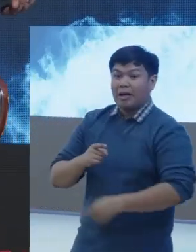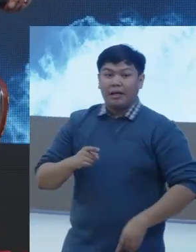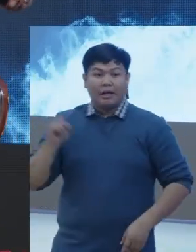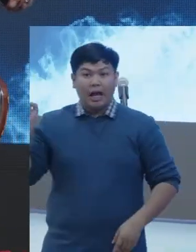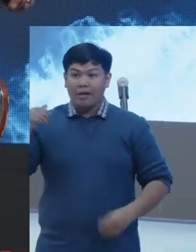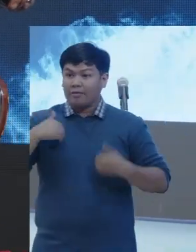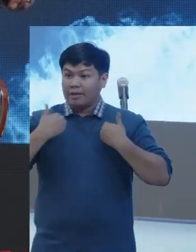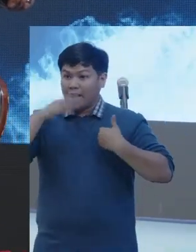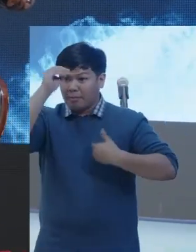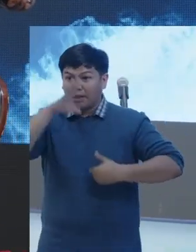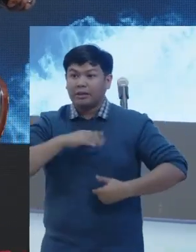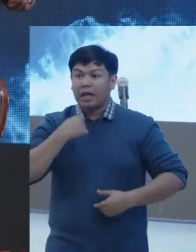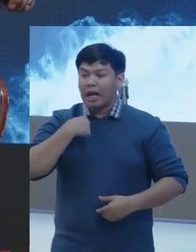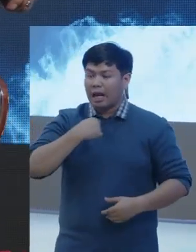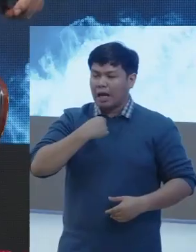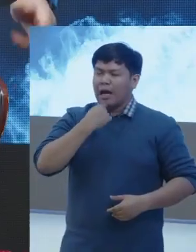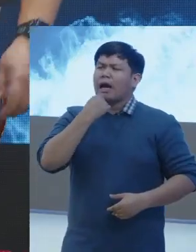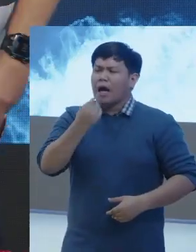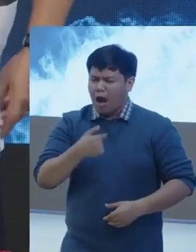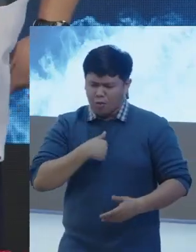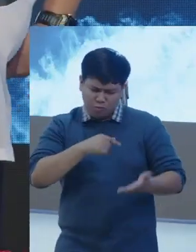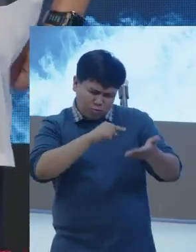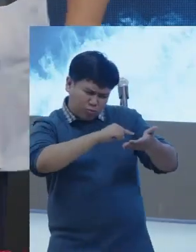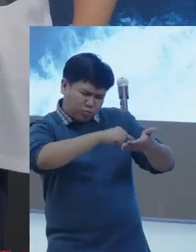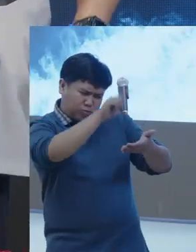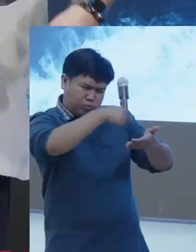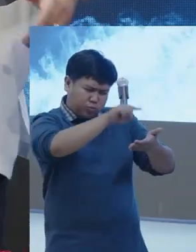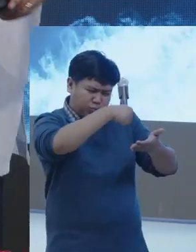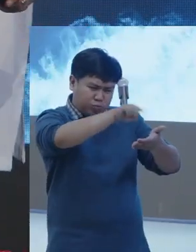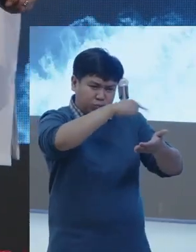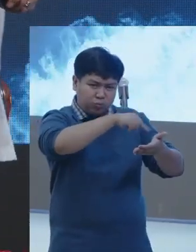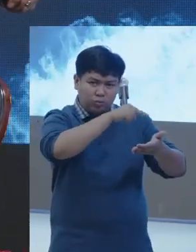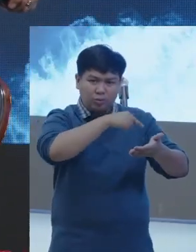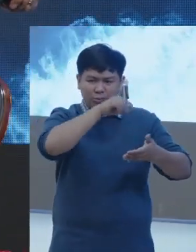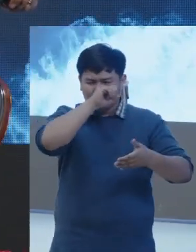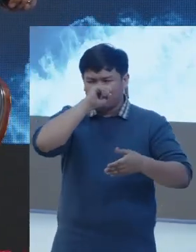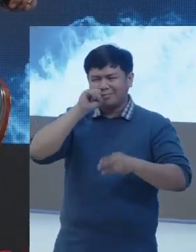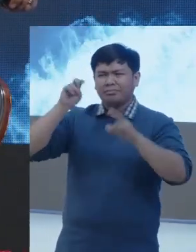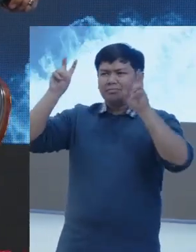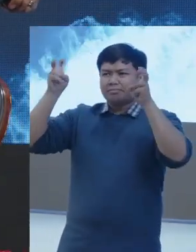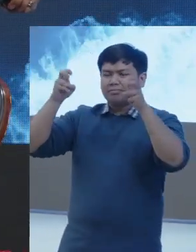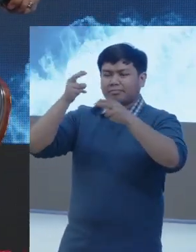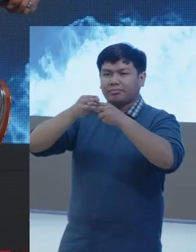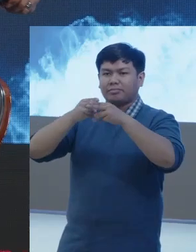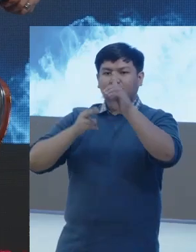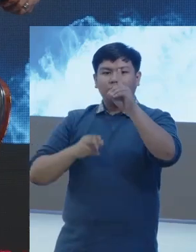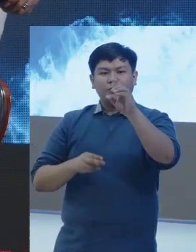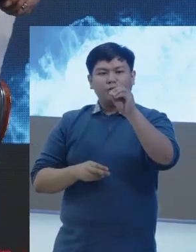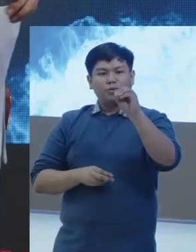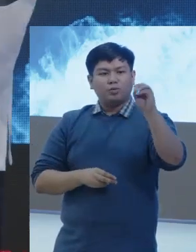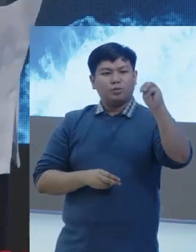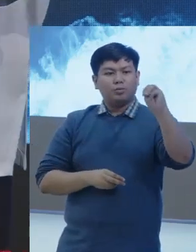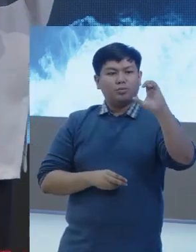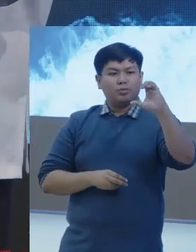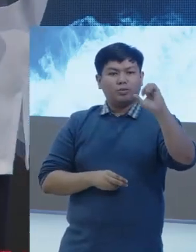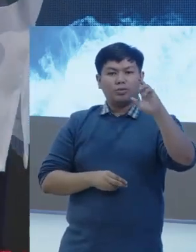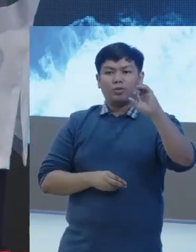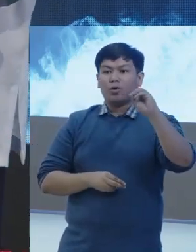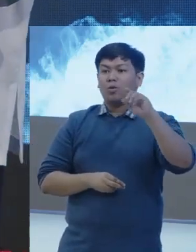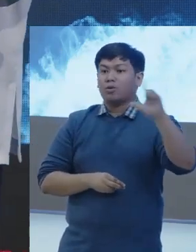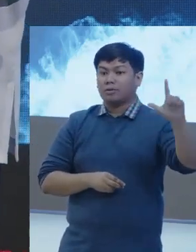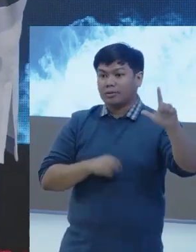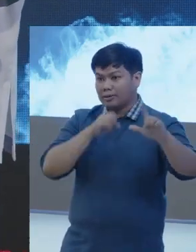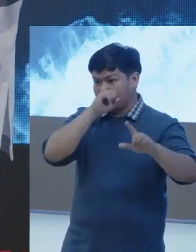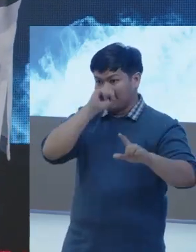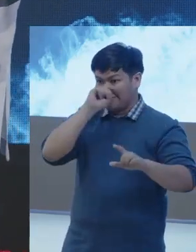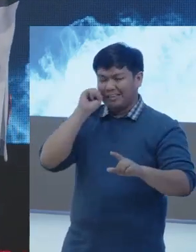scroll? Ako, actually hindi ko alam. Pero sinabi sa akin ng mga anak ko, kapag